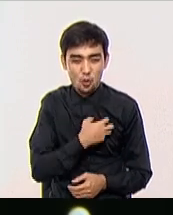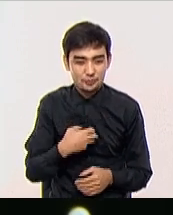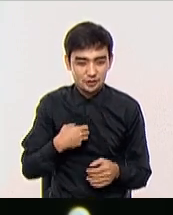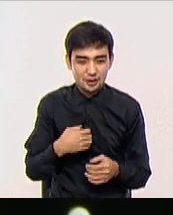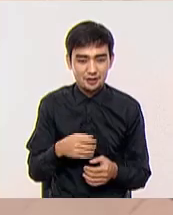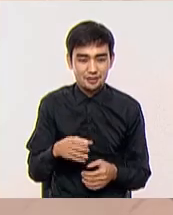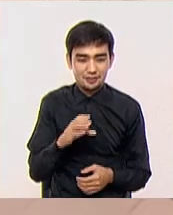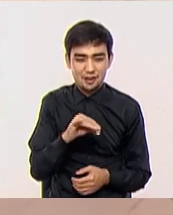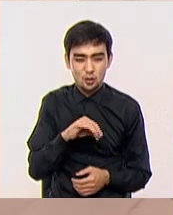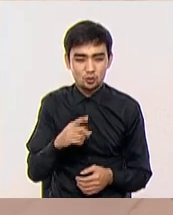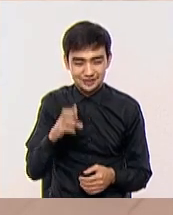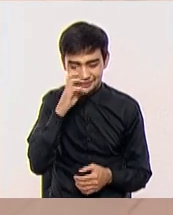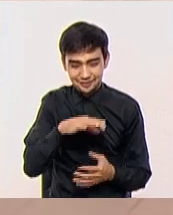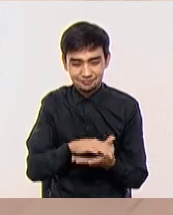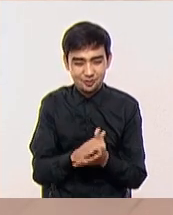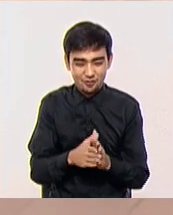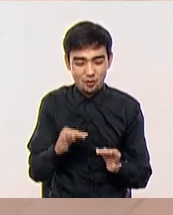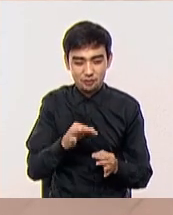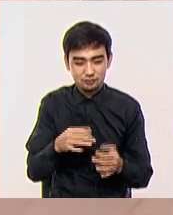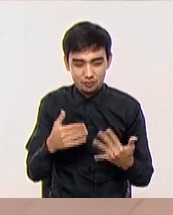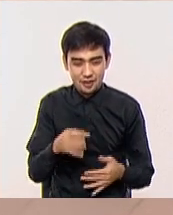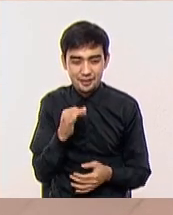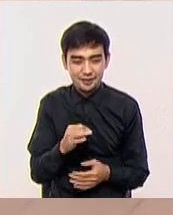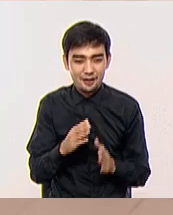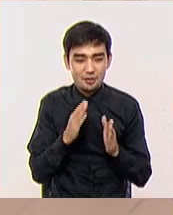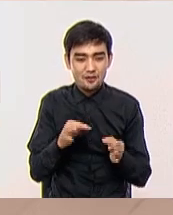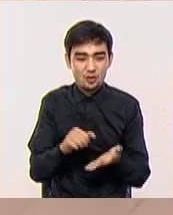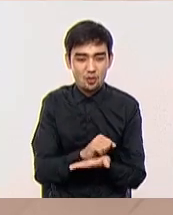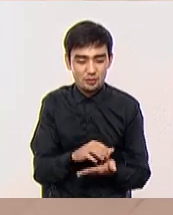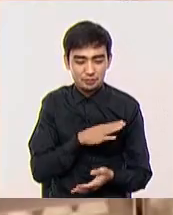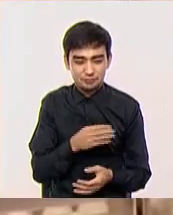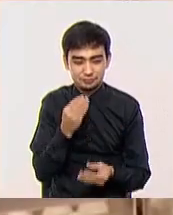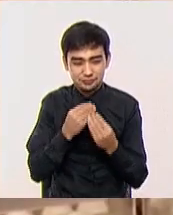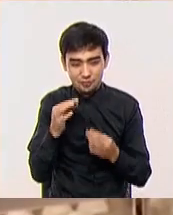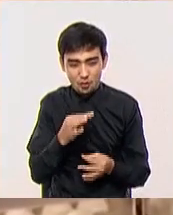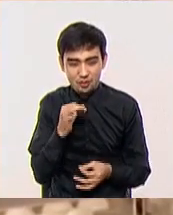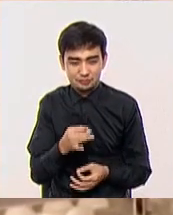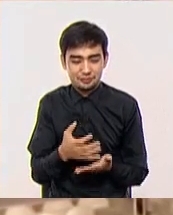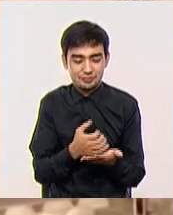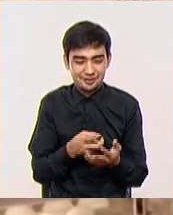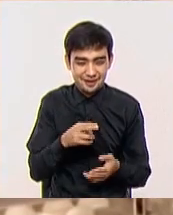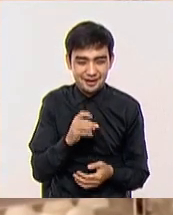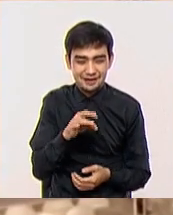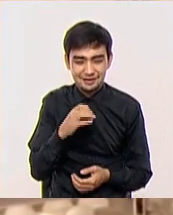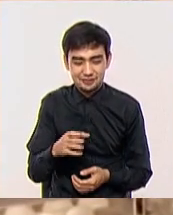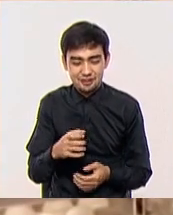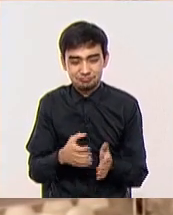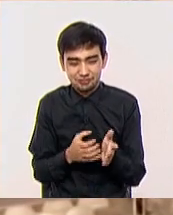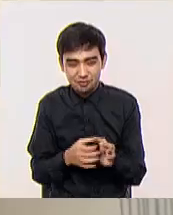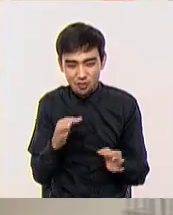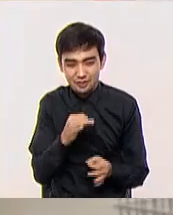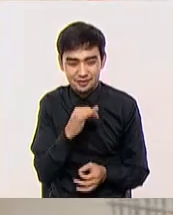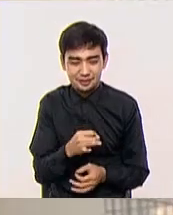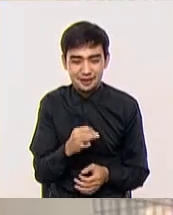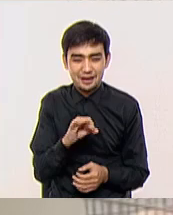странами Союза. В этом документе прописаны меры, направленные на обеспечение продуктами, минимизацию рисков появления дефицита, а также меры